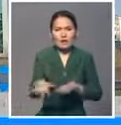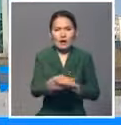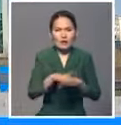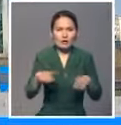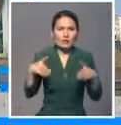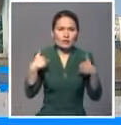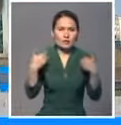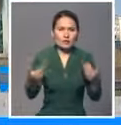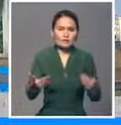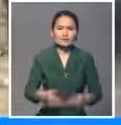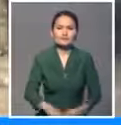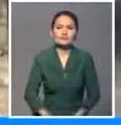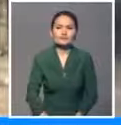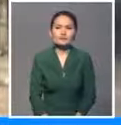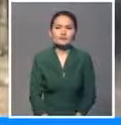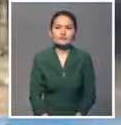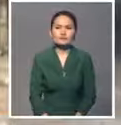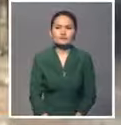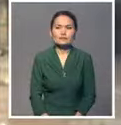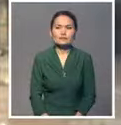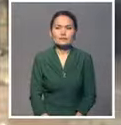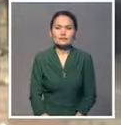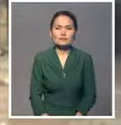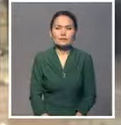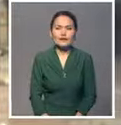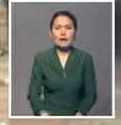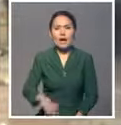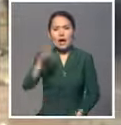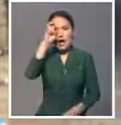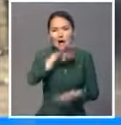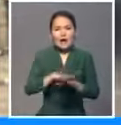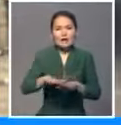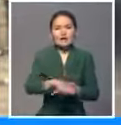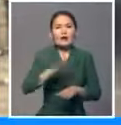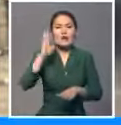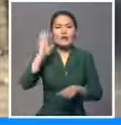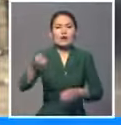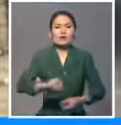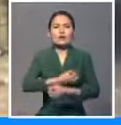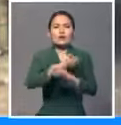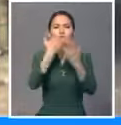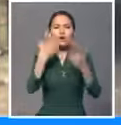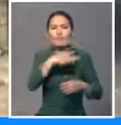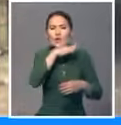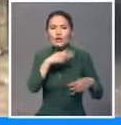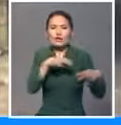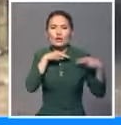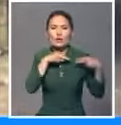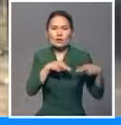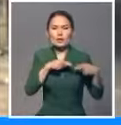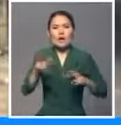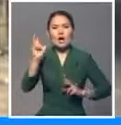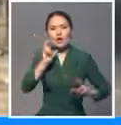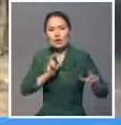құттықтаймыз осындай жеңісті қуанышты сәтпен. Высшее учебное заведение Казахстана. Елдің болашағының жарқын болуы үшін істелінетін шараларды бүкіл жоғары оқу